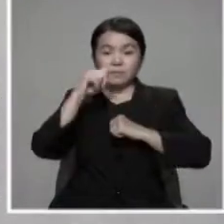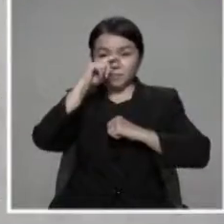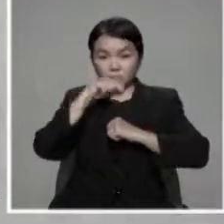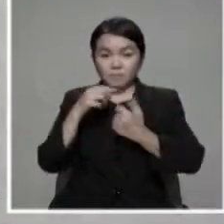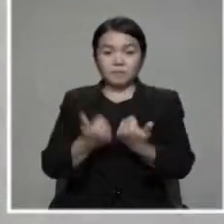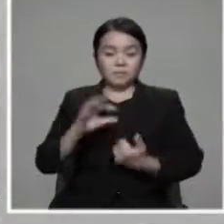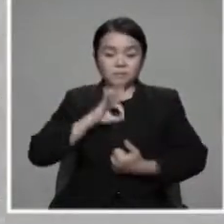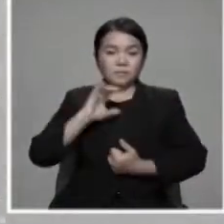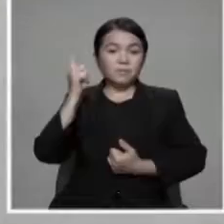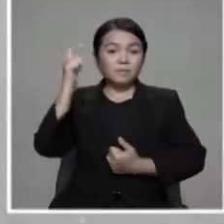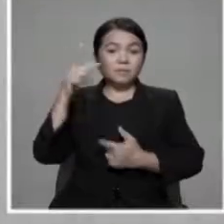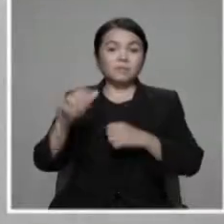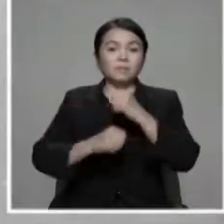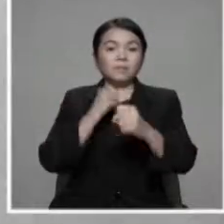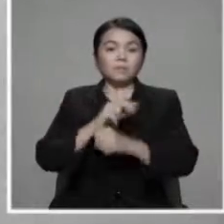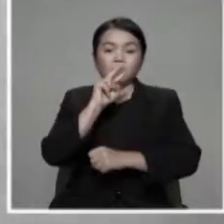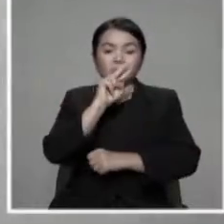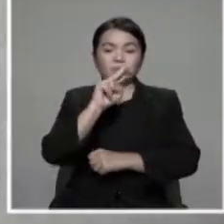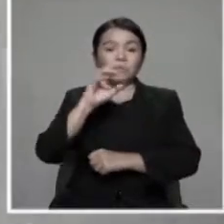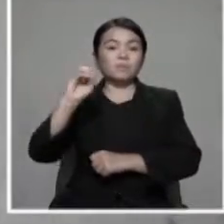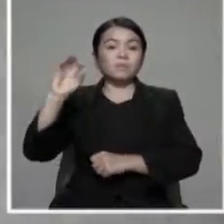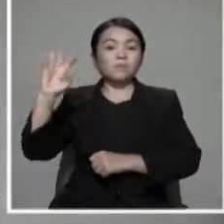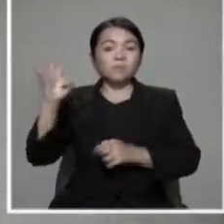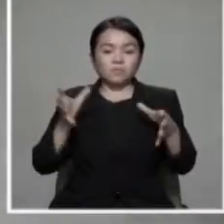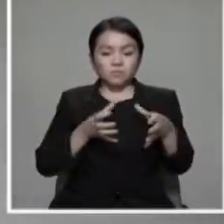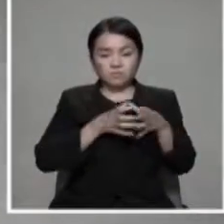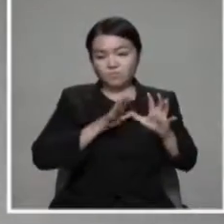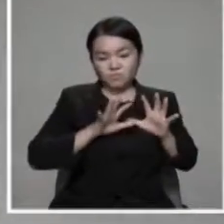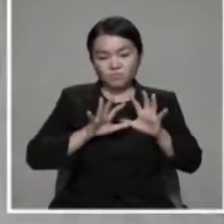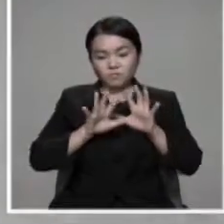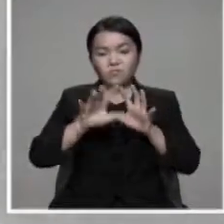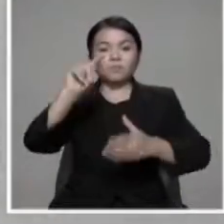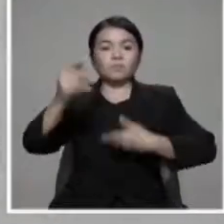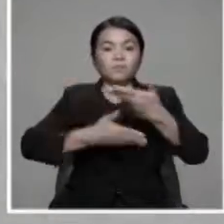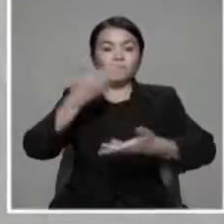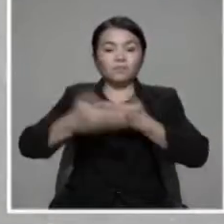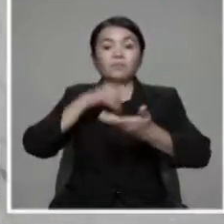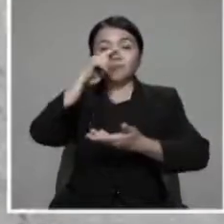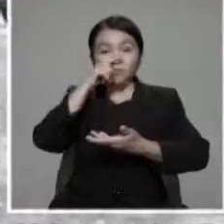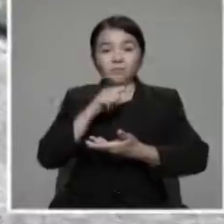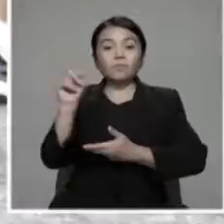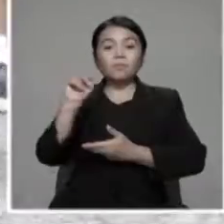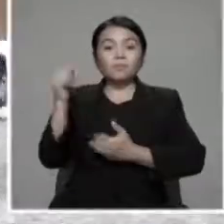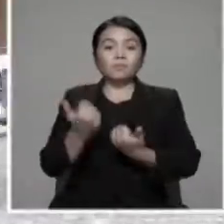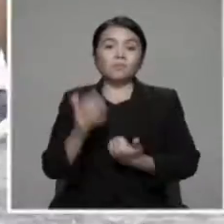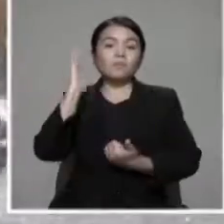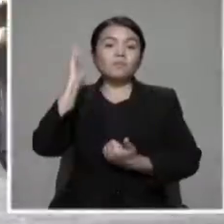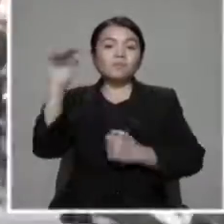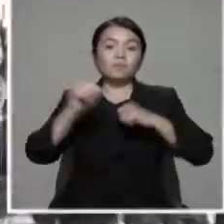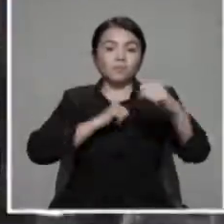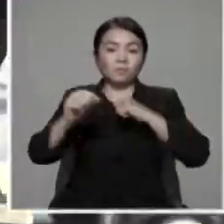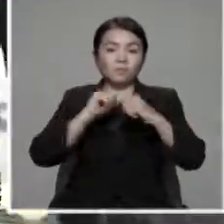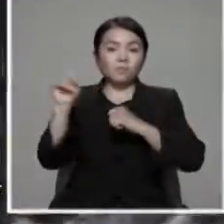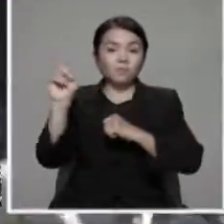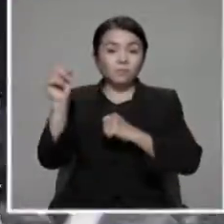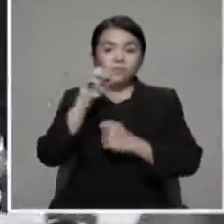ในปี2004พร้อมด้วยคณะทั้งหมดได้เดินทางมาถึงที่ตลาดไทยคลองหลวงแล้วหลังจากที่มนัสนั้นได้ตั้งปณิธ